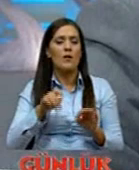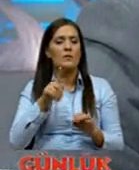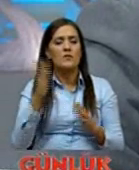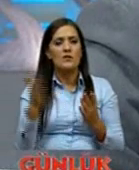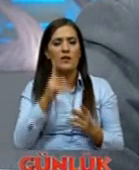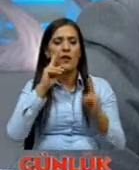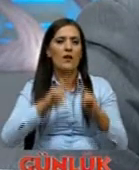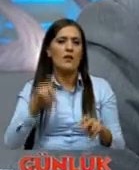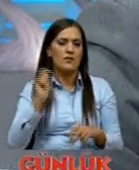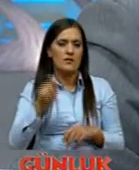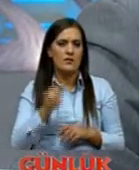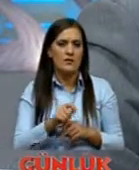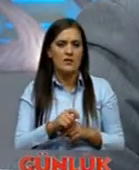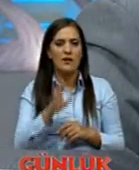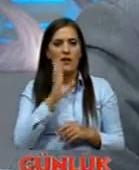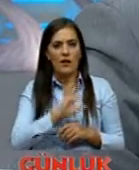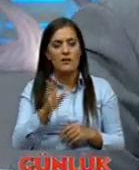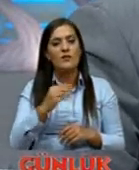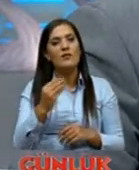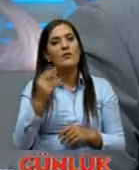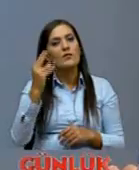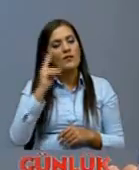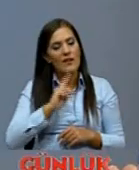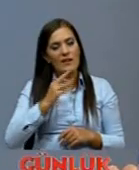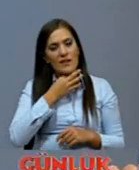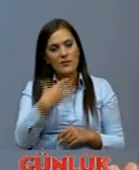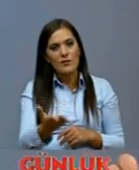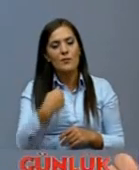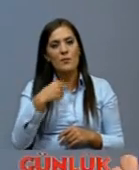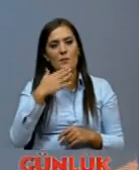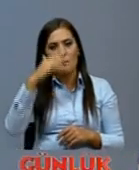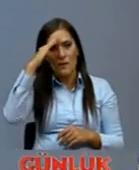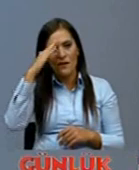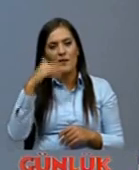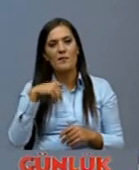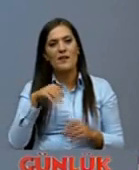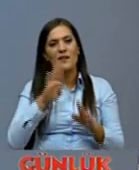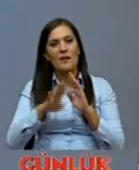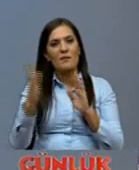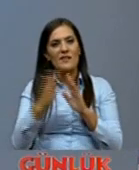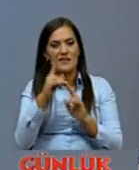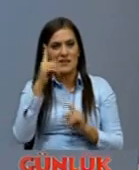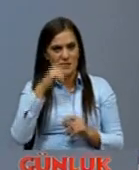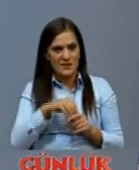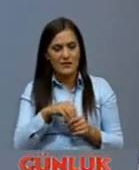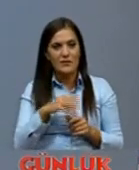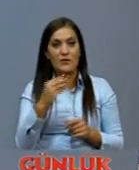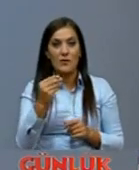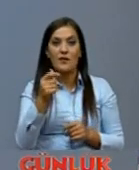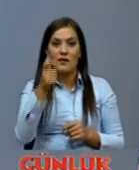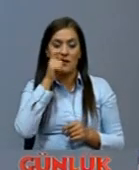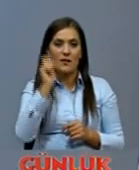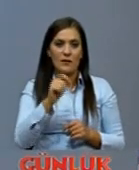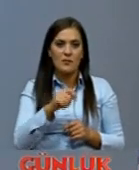şekilde araştırılır. Harika. Efendim teşekkür ediyoruz. Bayram da biliyorsunuz kapıda. O yüzden evet. Dikkat